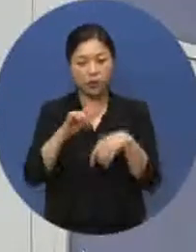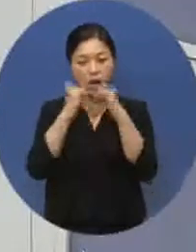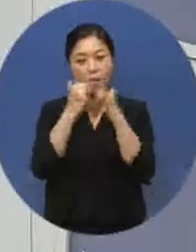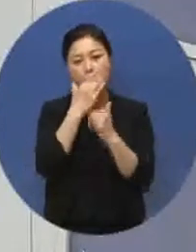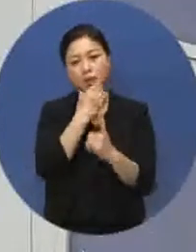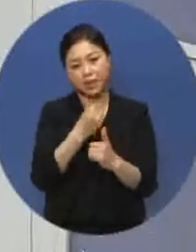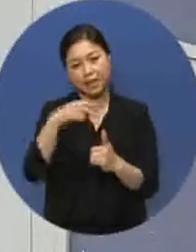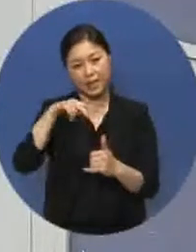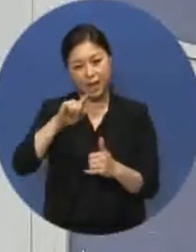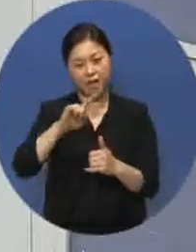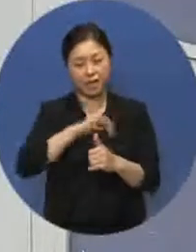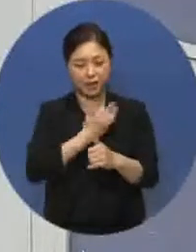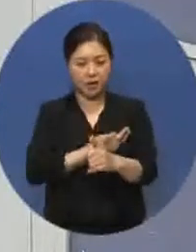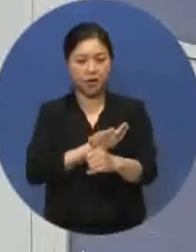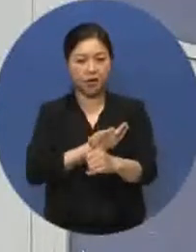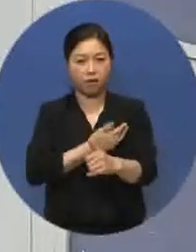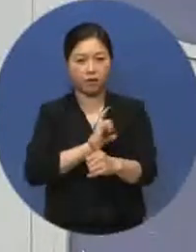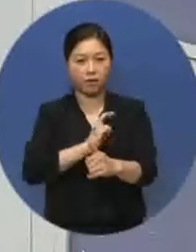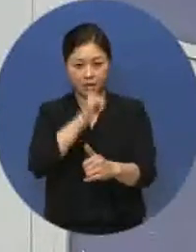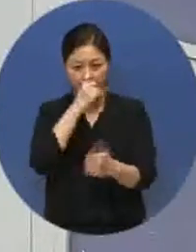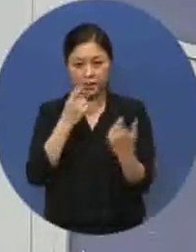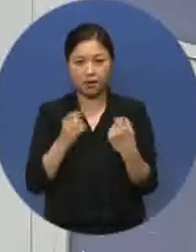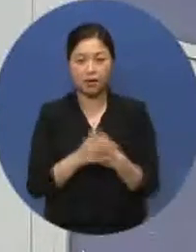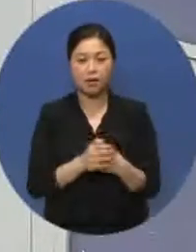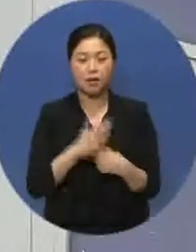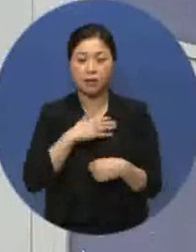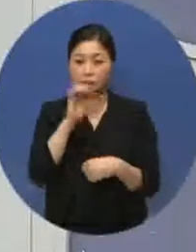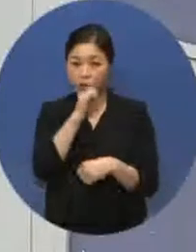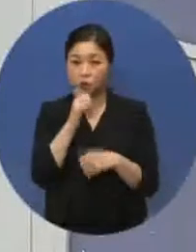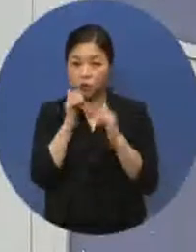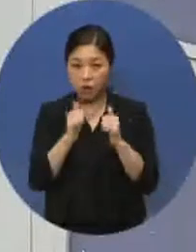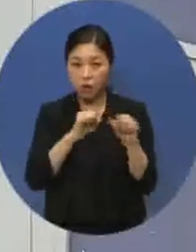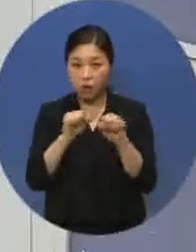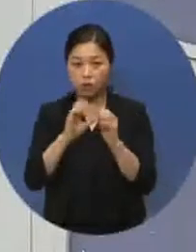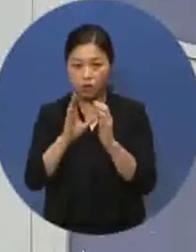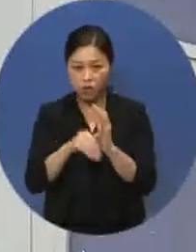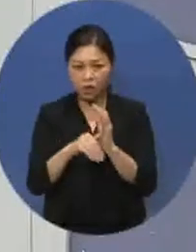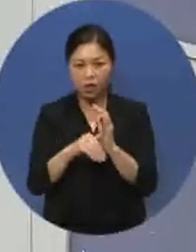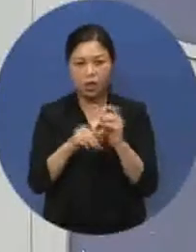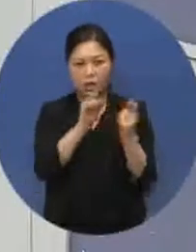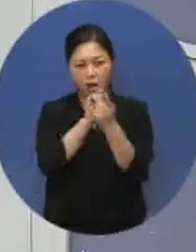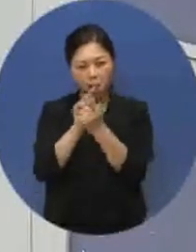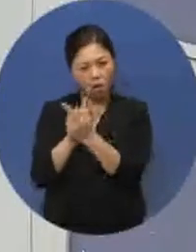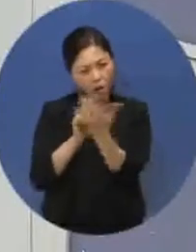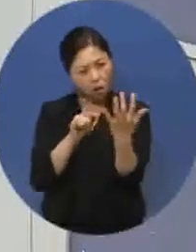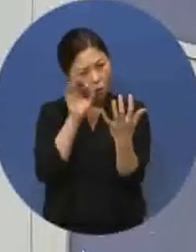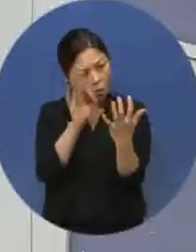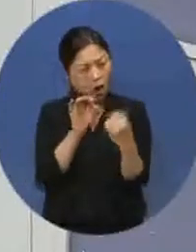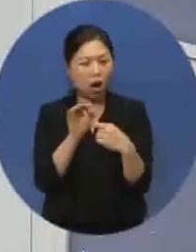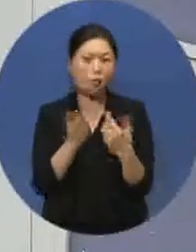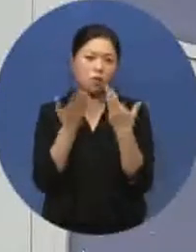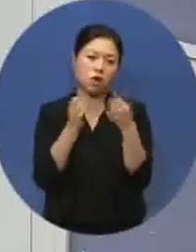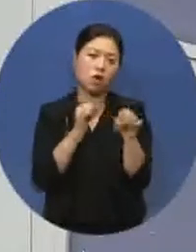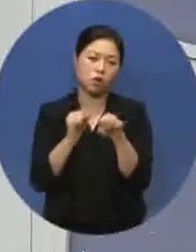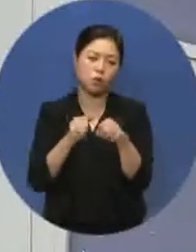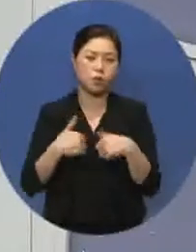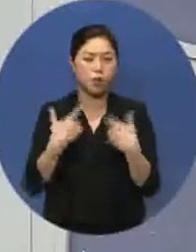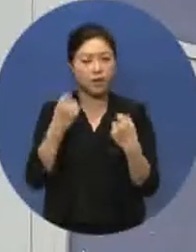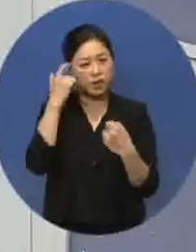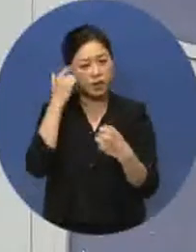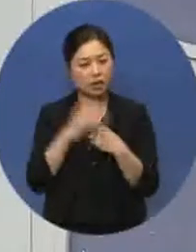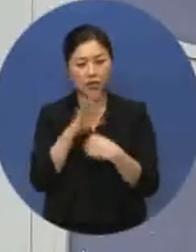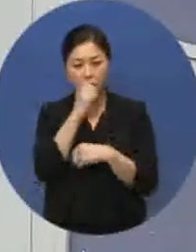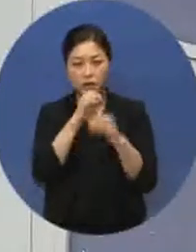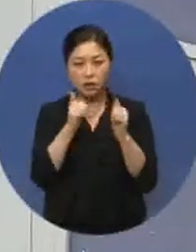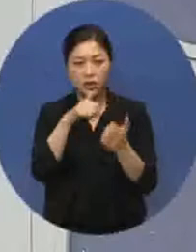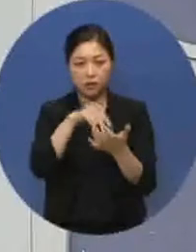하면서 여러분들을 만나뵈면서 봉사활동에 대한 그런 생각이 좀 들었습니다. 그런데 변호사로서 봉사활동을